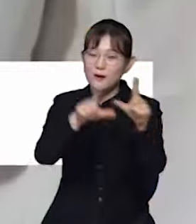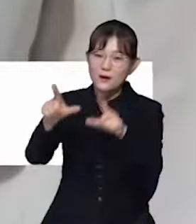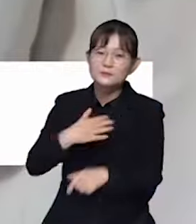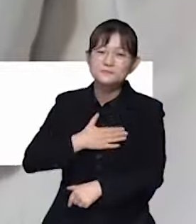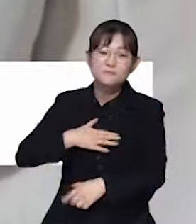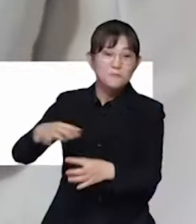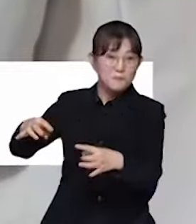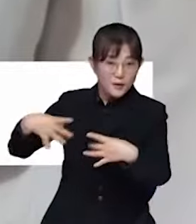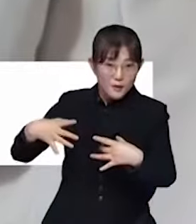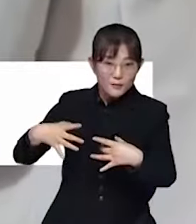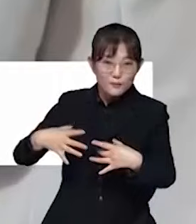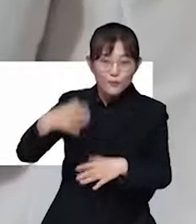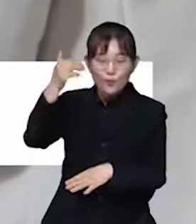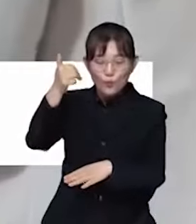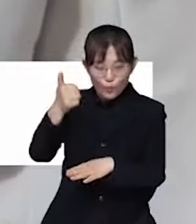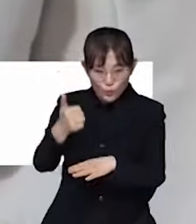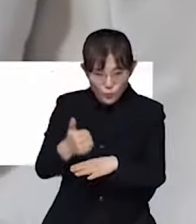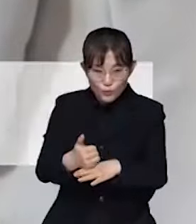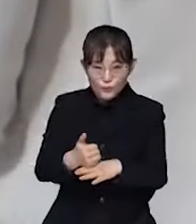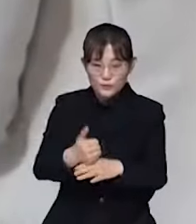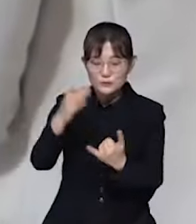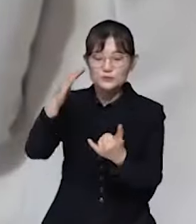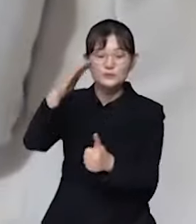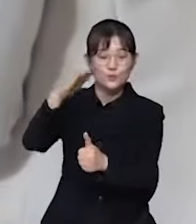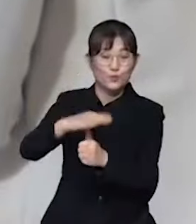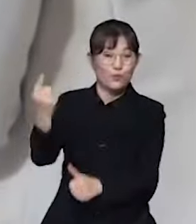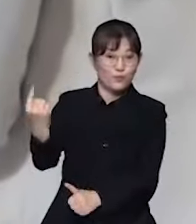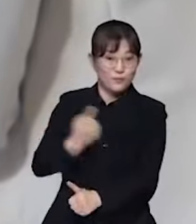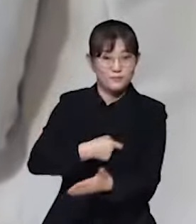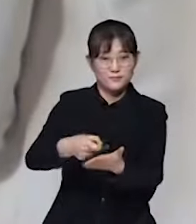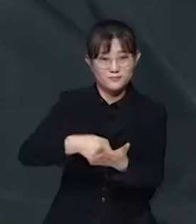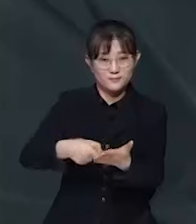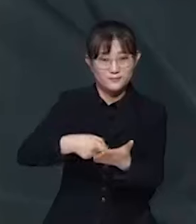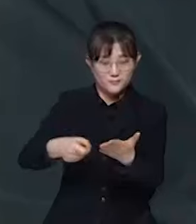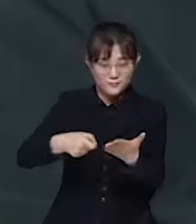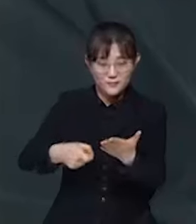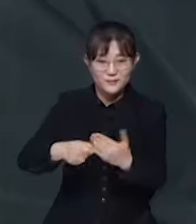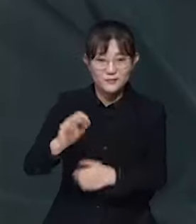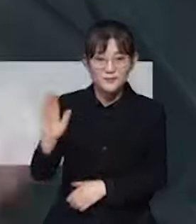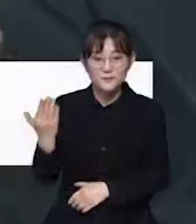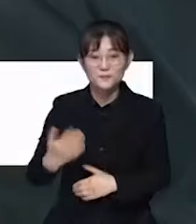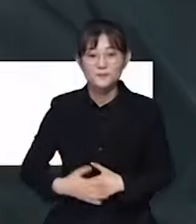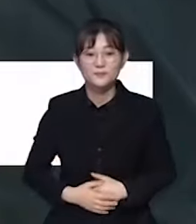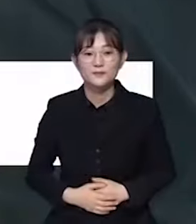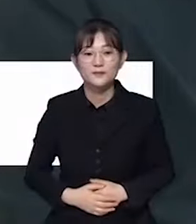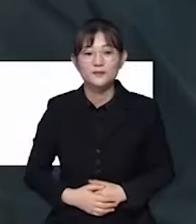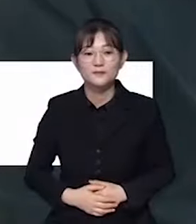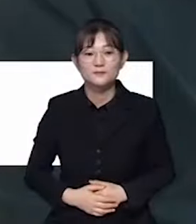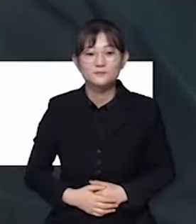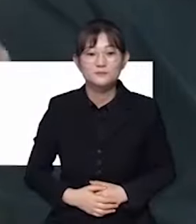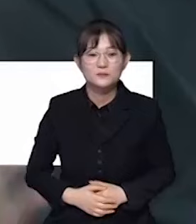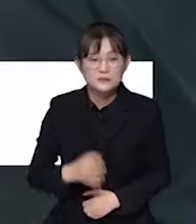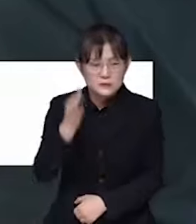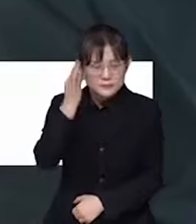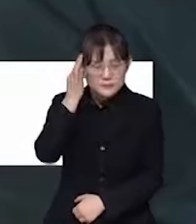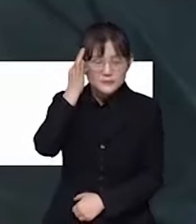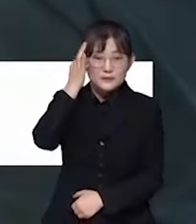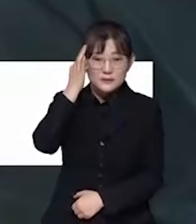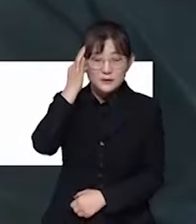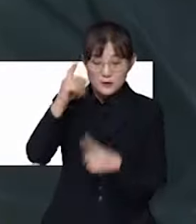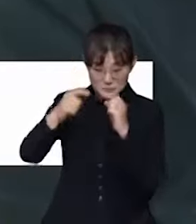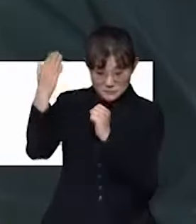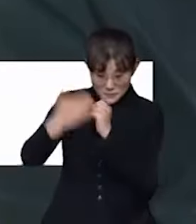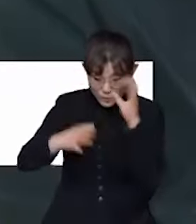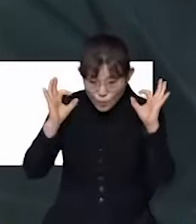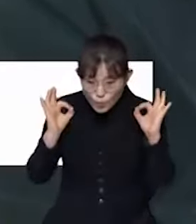소년이 온다 등의 작품을 쓰게 만든 것 같다고 설명했습니다. 상상할 수도 없는 그런 비극적인 사진들을 보고